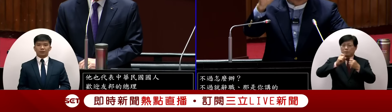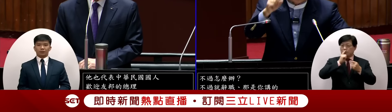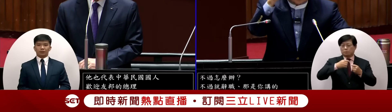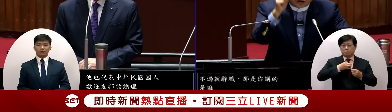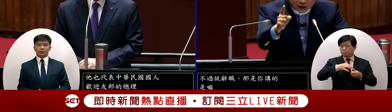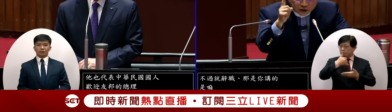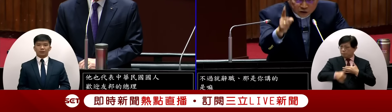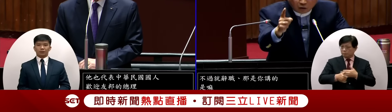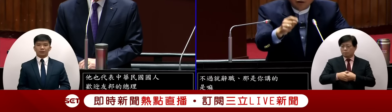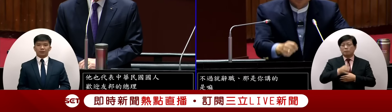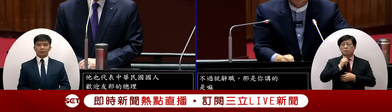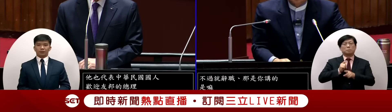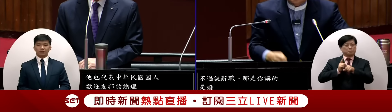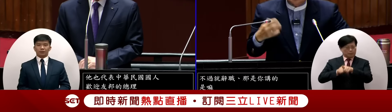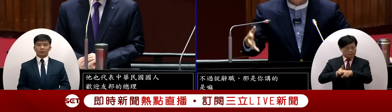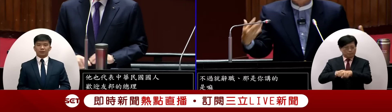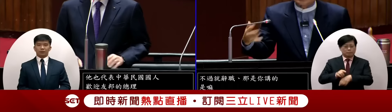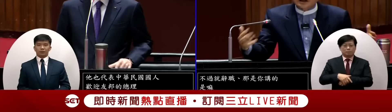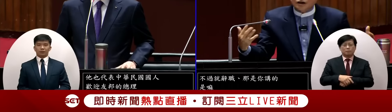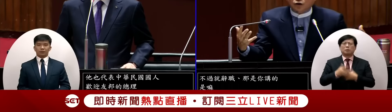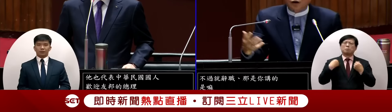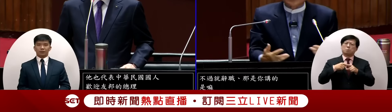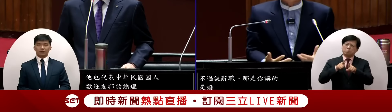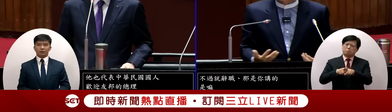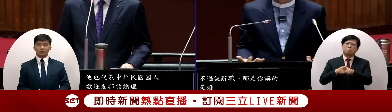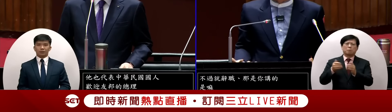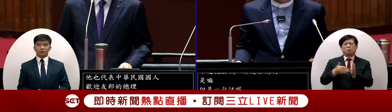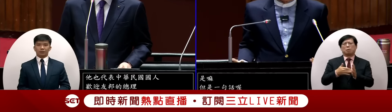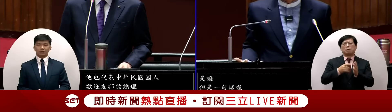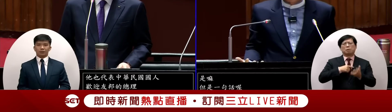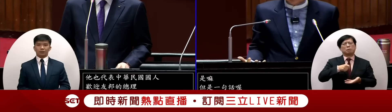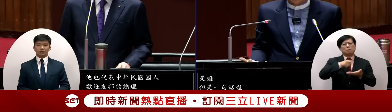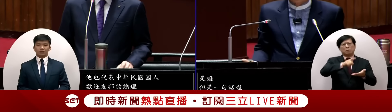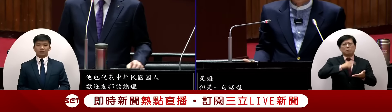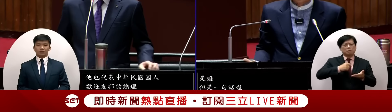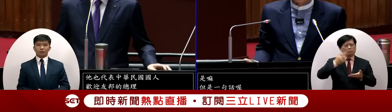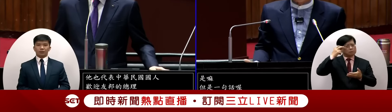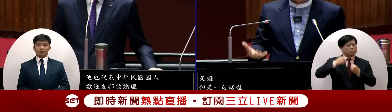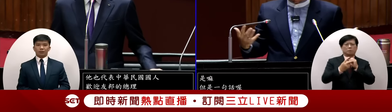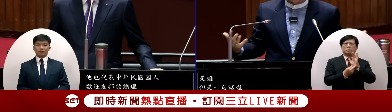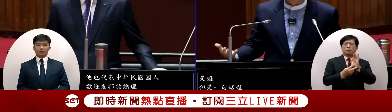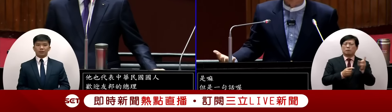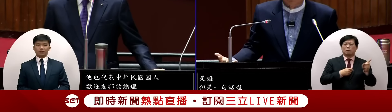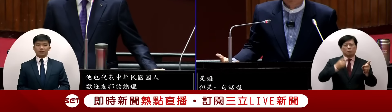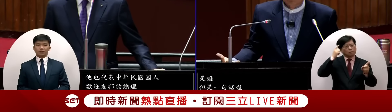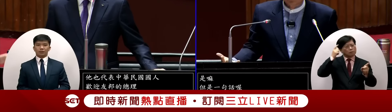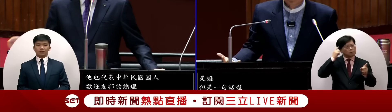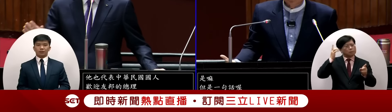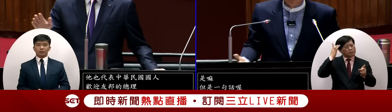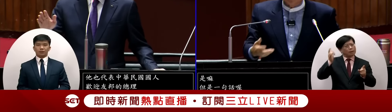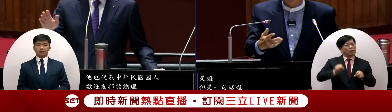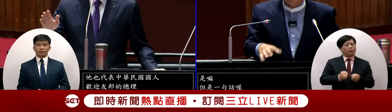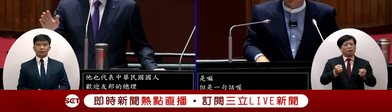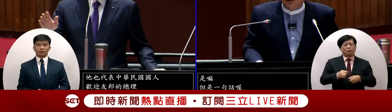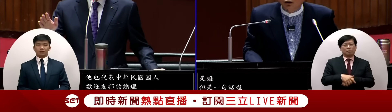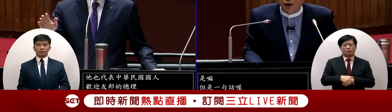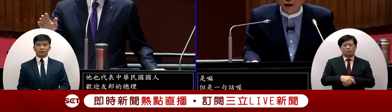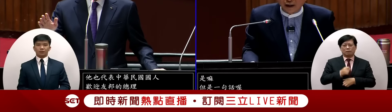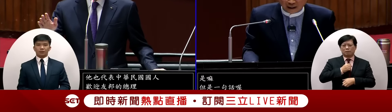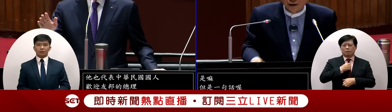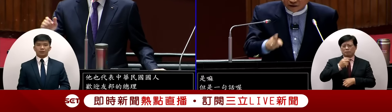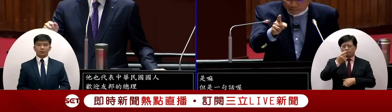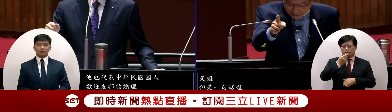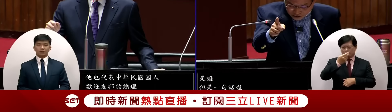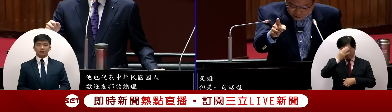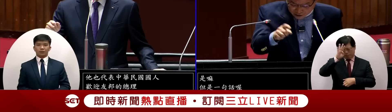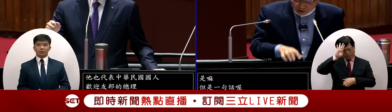要辞职，但是要接受。既然你接受了，你还提什么释宪？提台湾去抗议哦？人格错乱